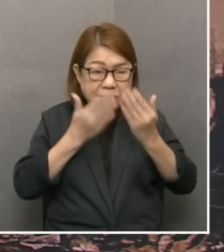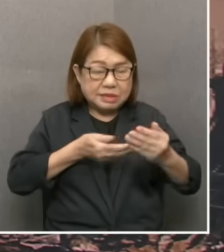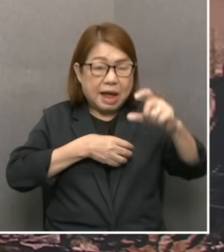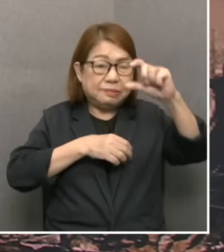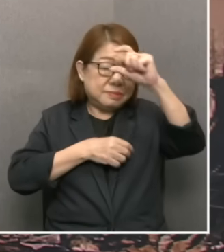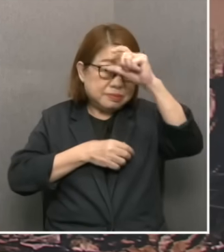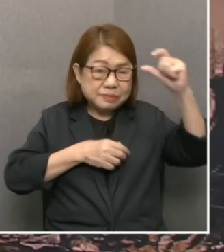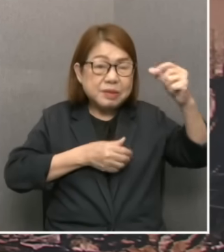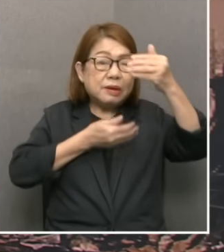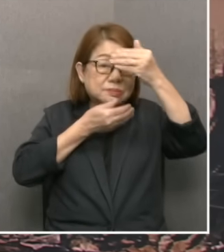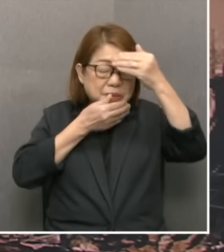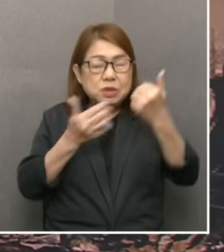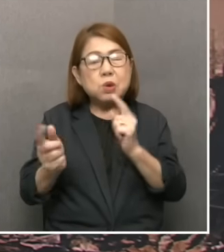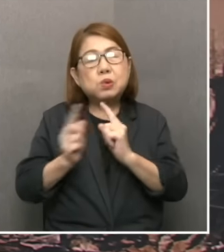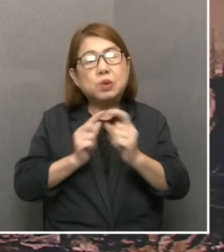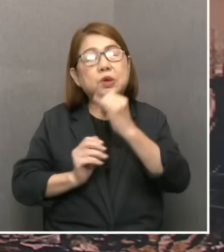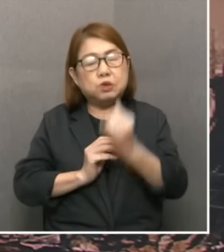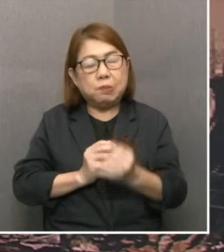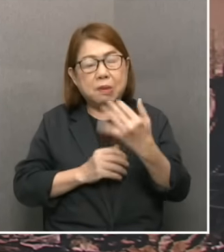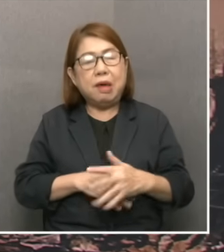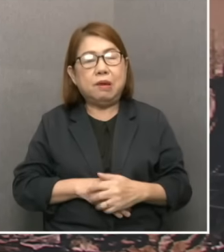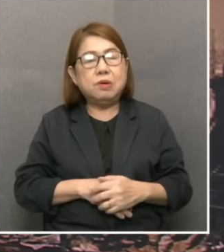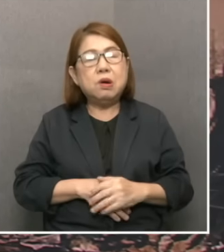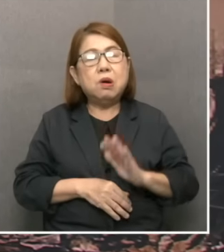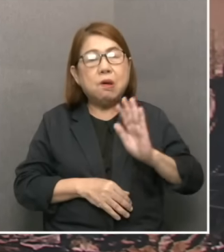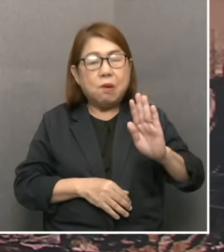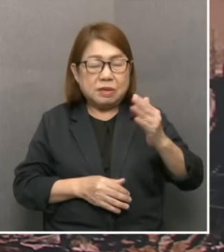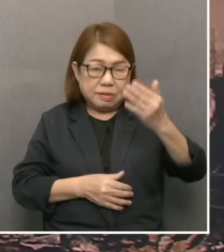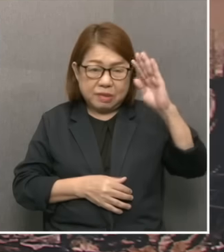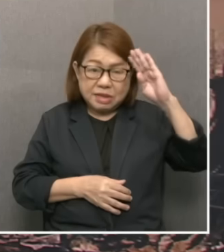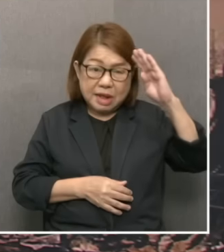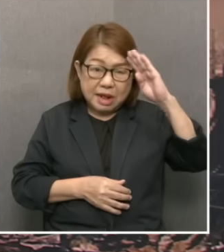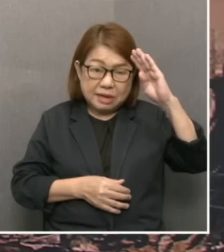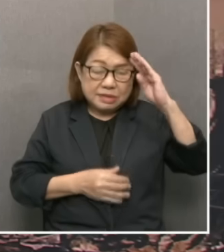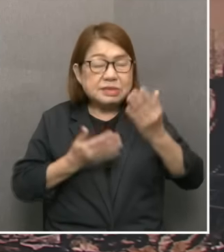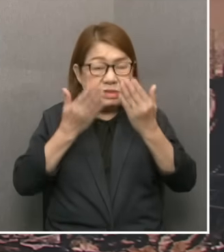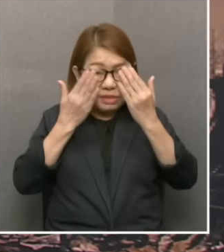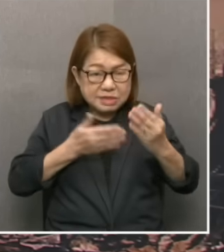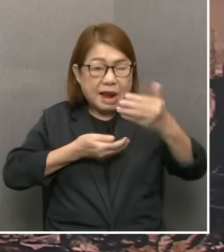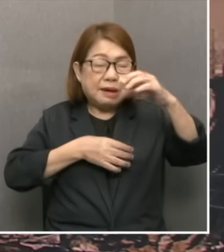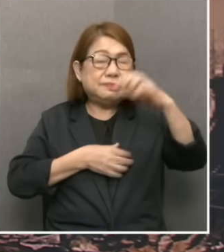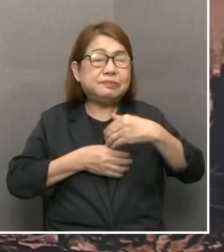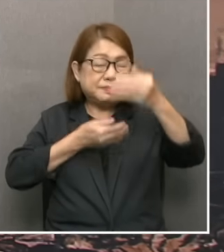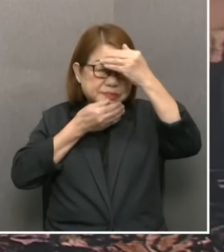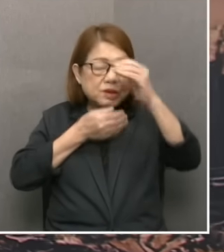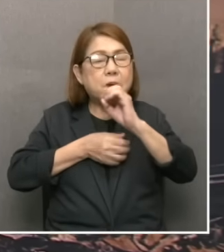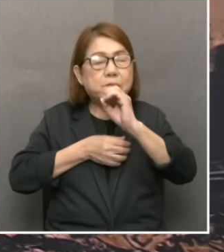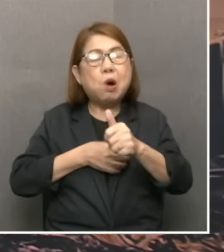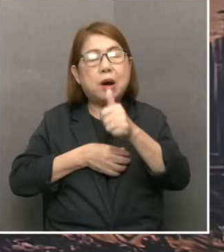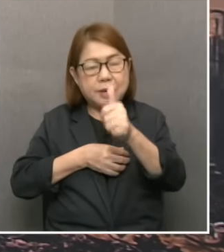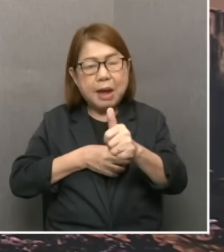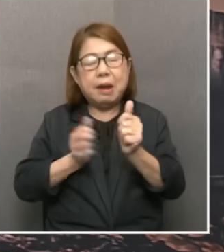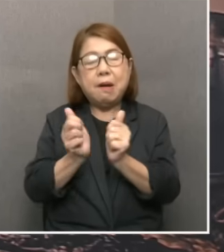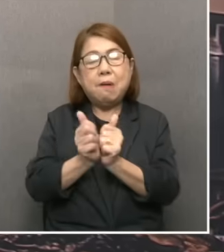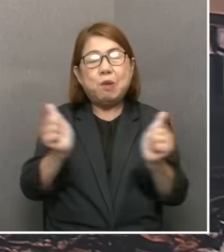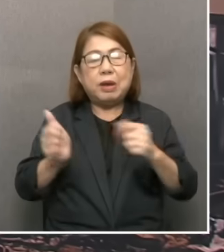แกนนำกลุ่มฮามาสก็ยืนยันรับปากนะคะว่าจะปล่อยตัวประกันคนไทยทั้งหมดค่ะขั้นตอนหลังจากนี้จะเป็นอย่างไร